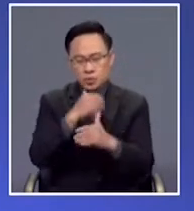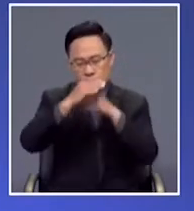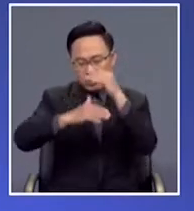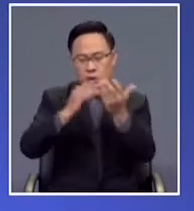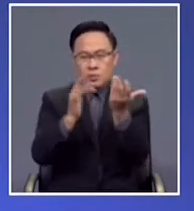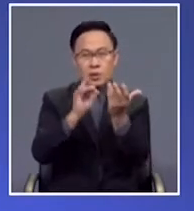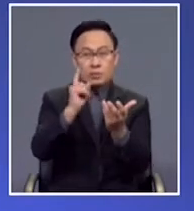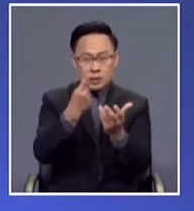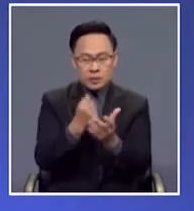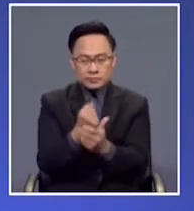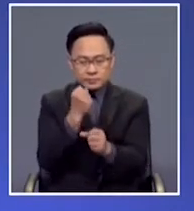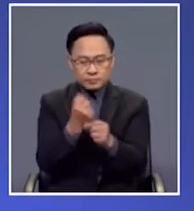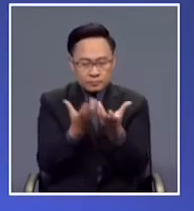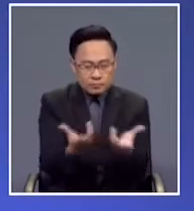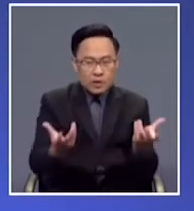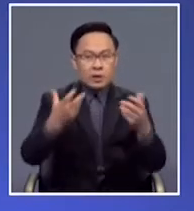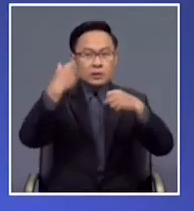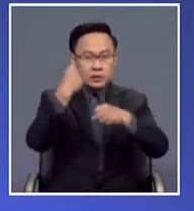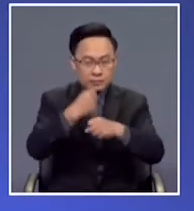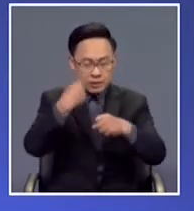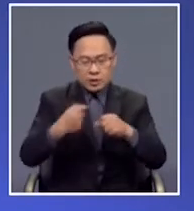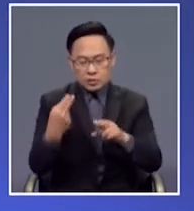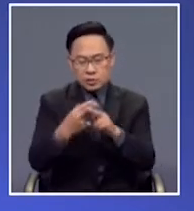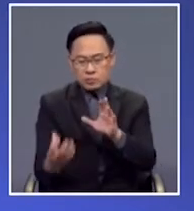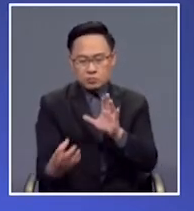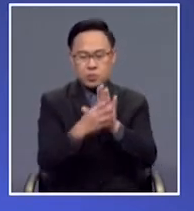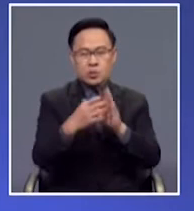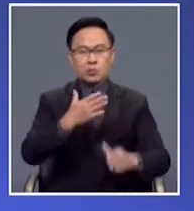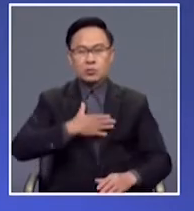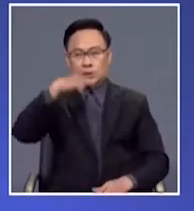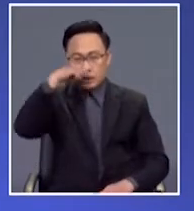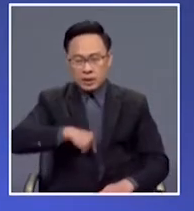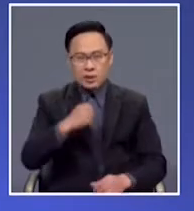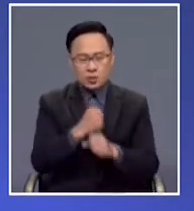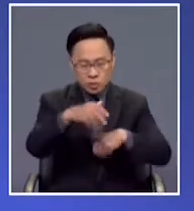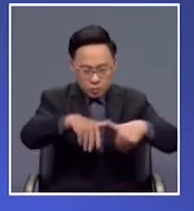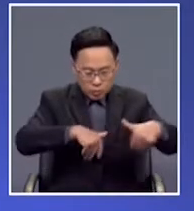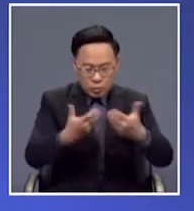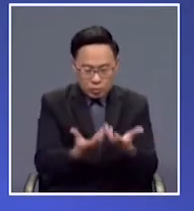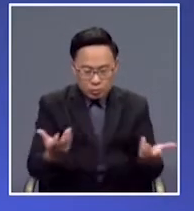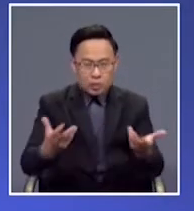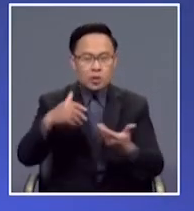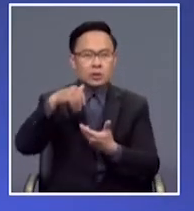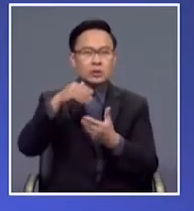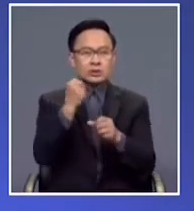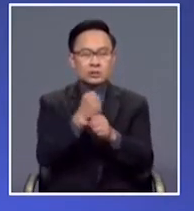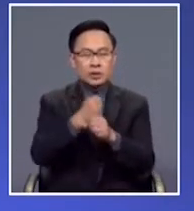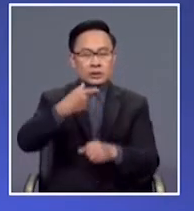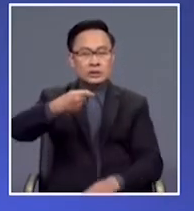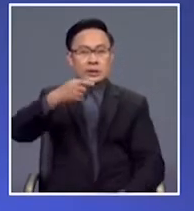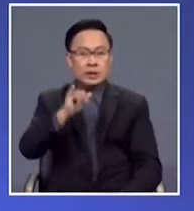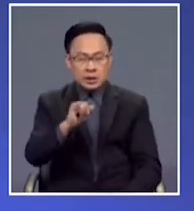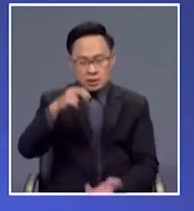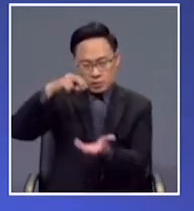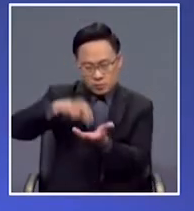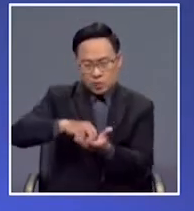หม่นำไปสู่การผลิตและการสร้างแบรนด์ไทยด้วยภูมิปัญญาท้องถิ่นปราชญ์ชาวบ้านหรือสินค้า GI ที่บ่งบอ